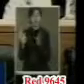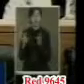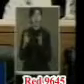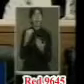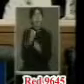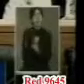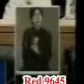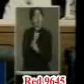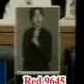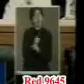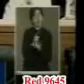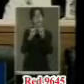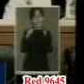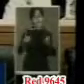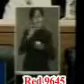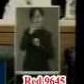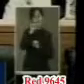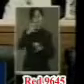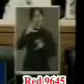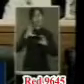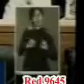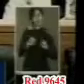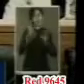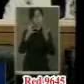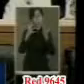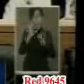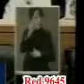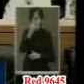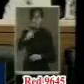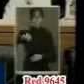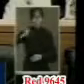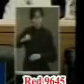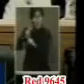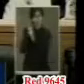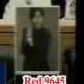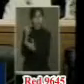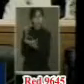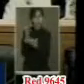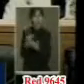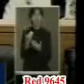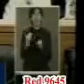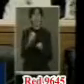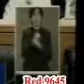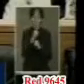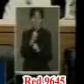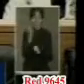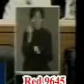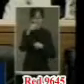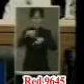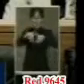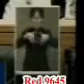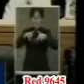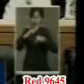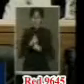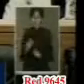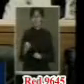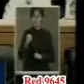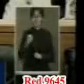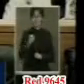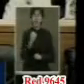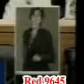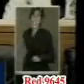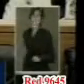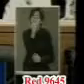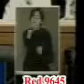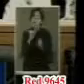ามหมายจับเนี่ยนะครับไม่พูดตุลาการพิวัตรกันอีกแล้วบอกวันนี้ต้องประชาพิวัตรแปลกันว่าถ้าเอากฎหม